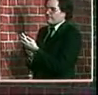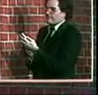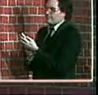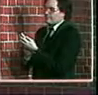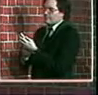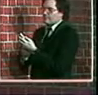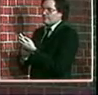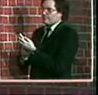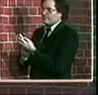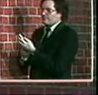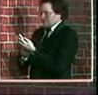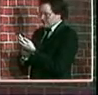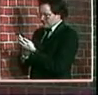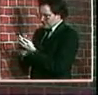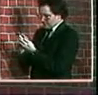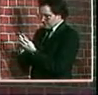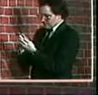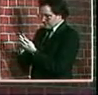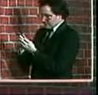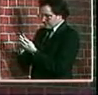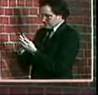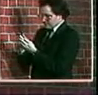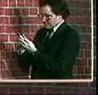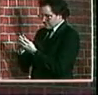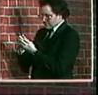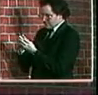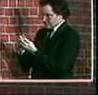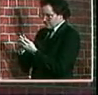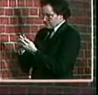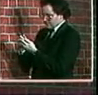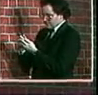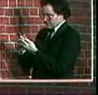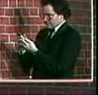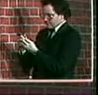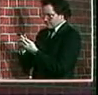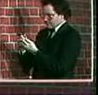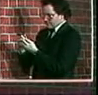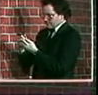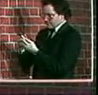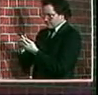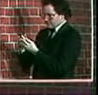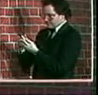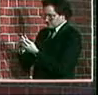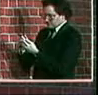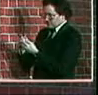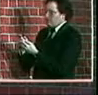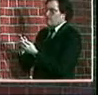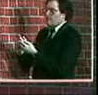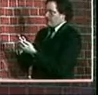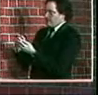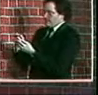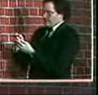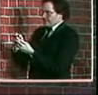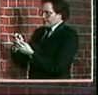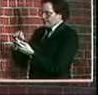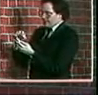20 cm. De a Monteverdi 10 cm, a ne Ludwig Beethoven, a Johann Sebastian Bach, a 5 cm, de azt